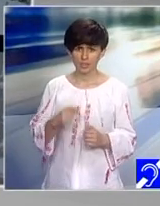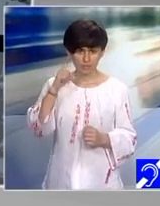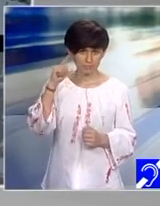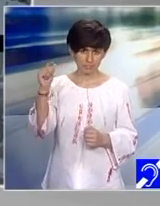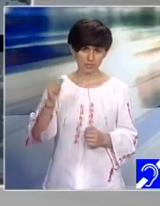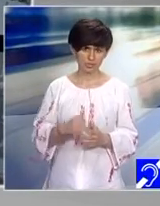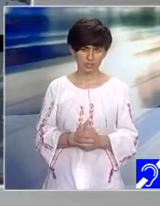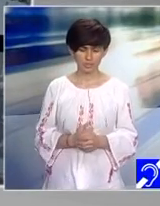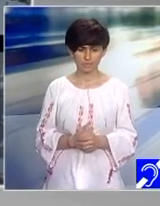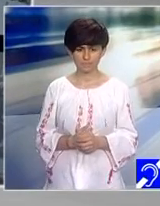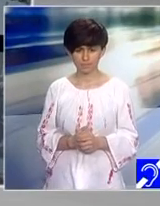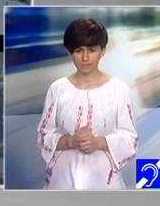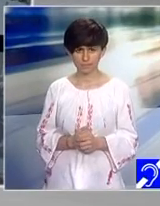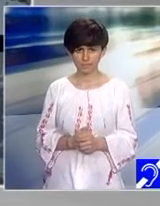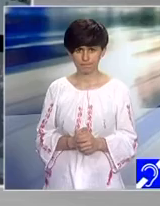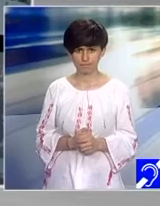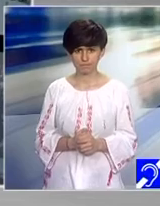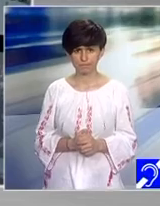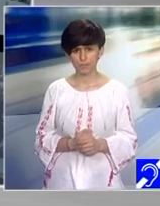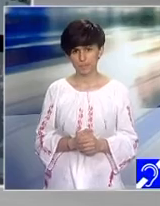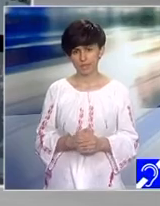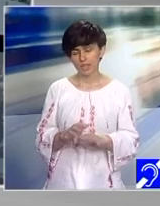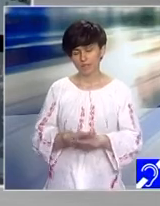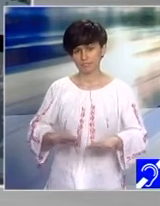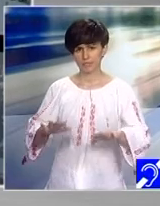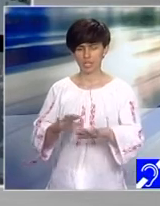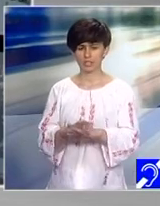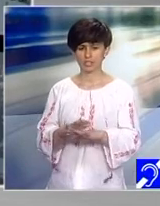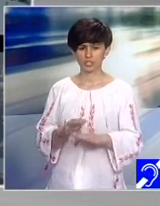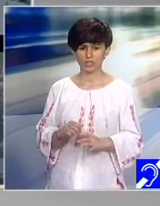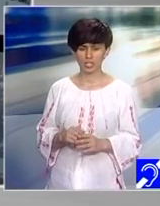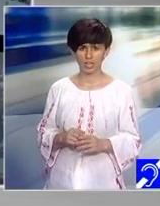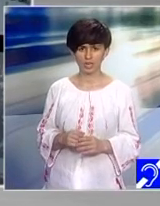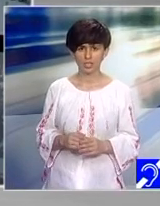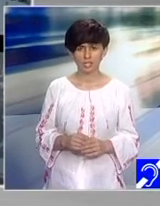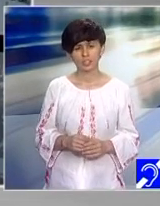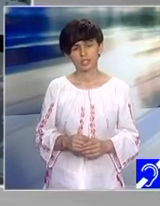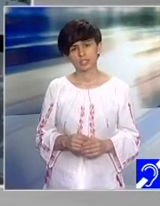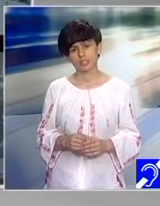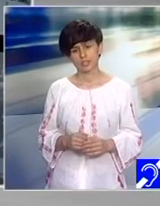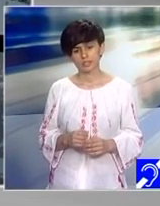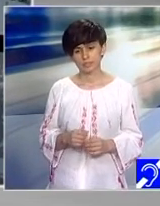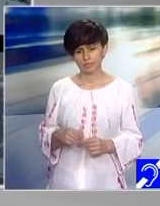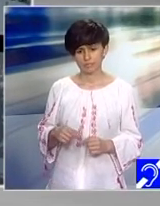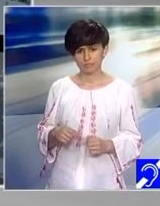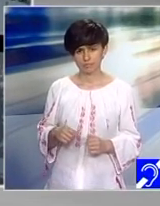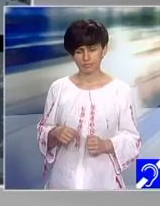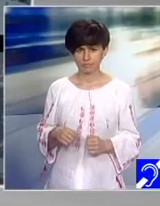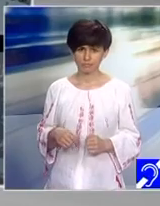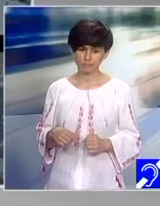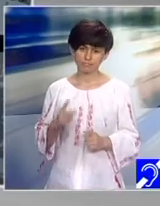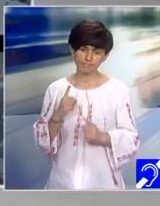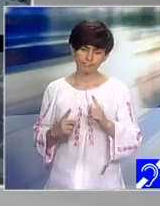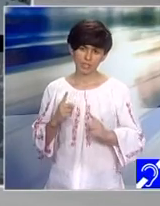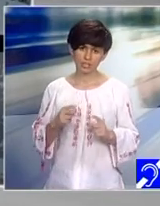rezultate. Bun, acum la modul general, te spune pe drept cuvânt, da? Dar parcă atunci